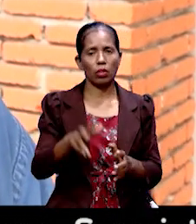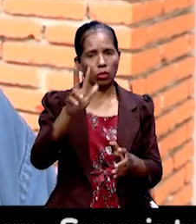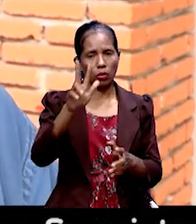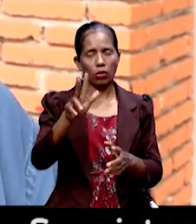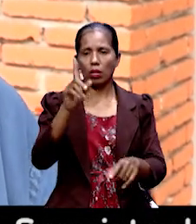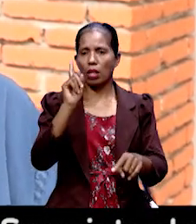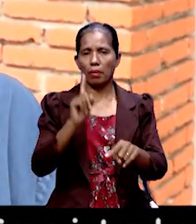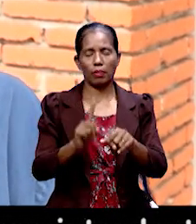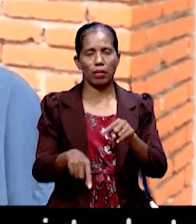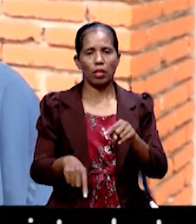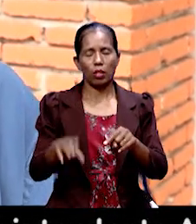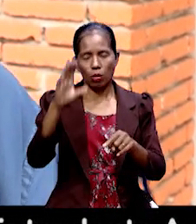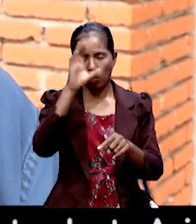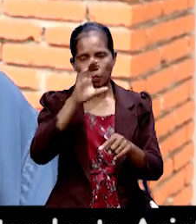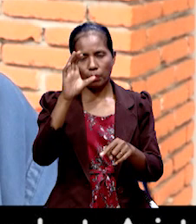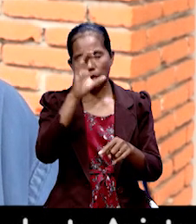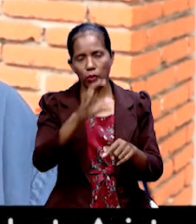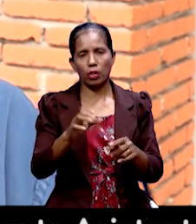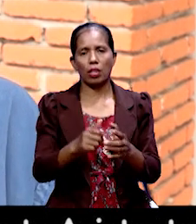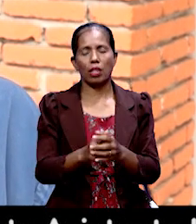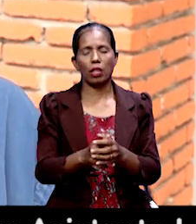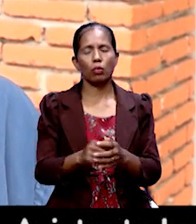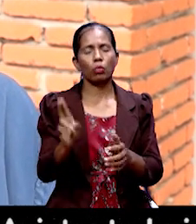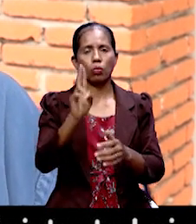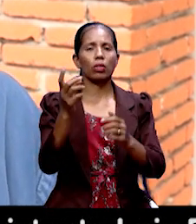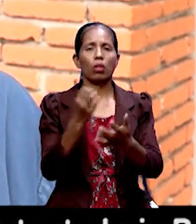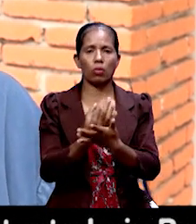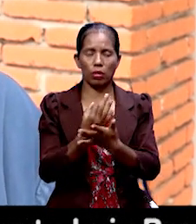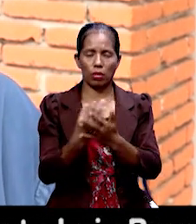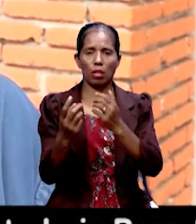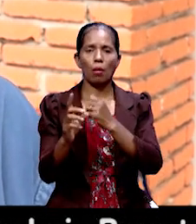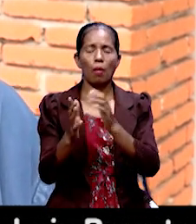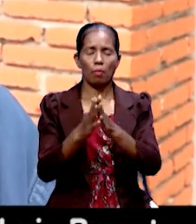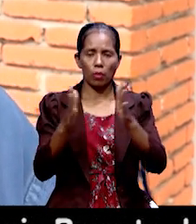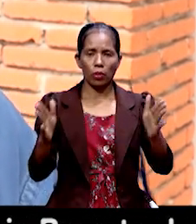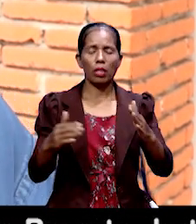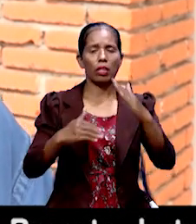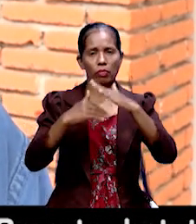Liga busca tentação de gastar o sambot e a infraestrutura.